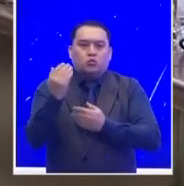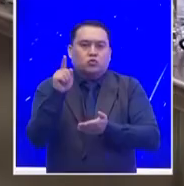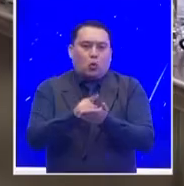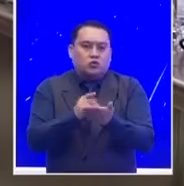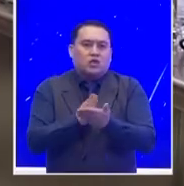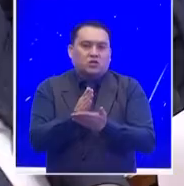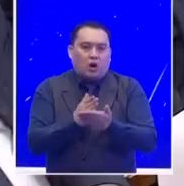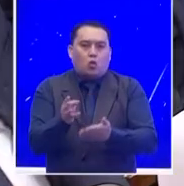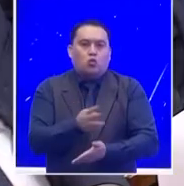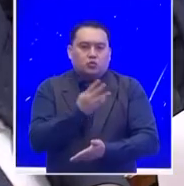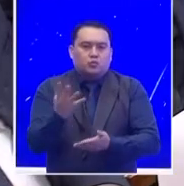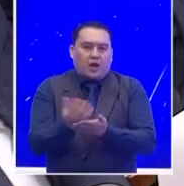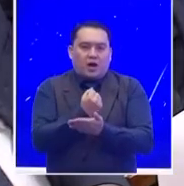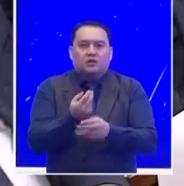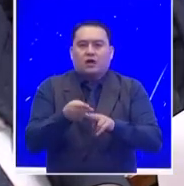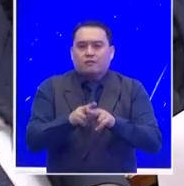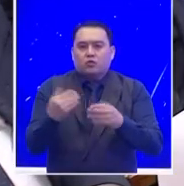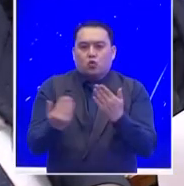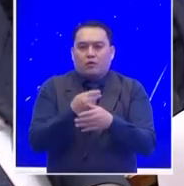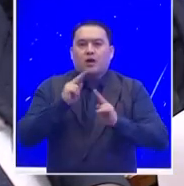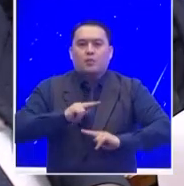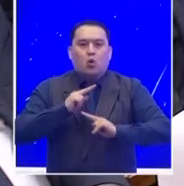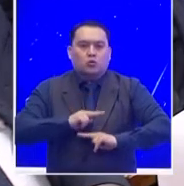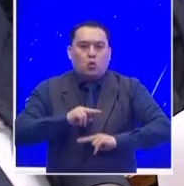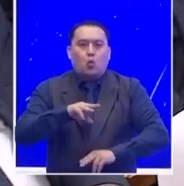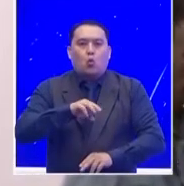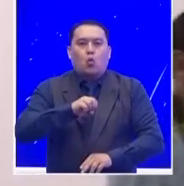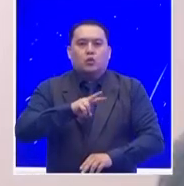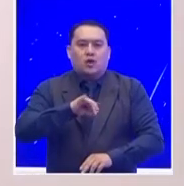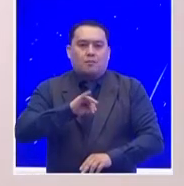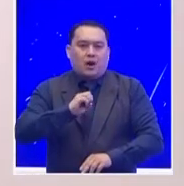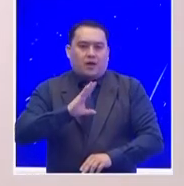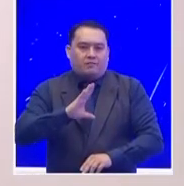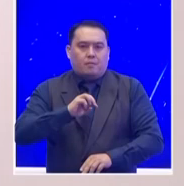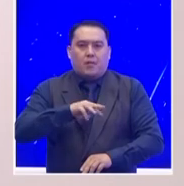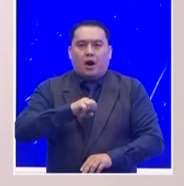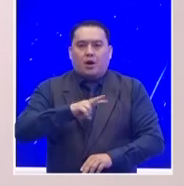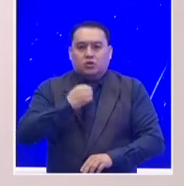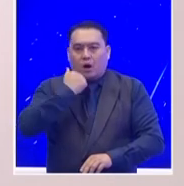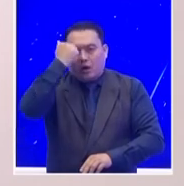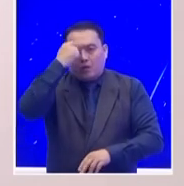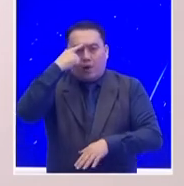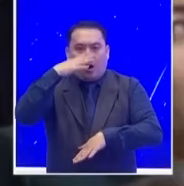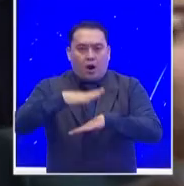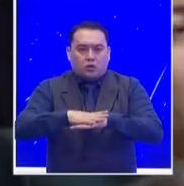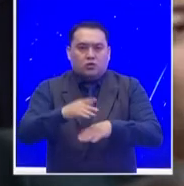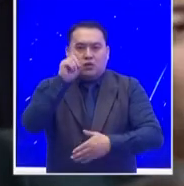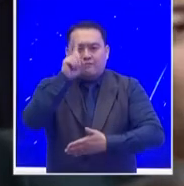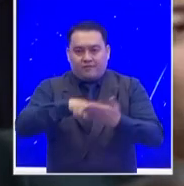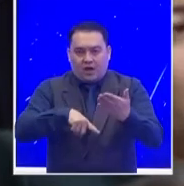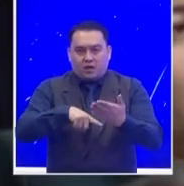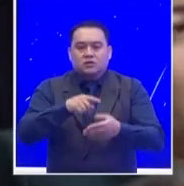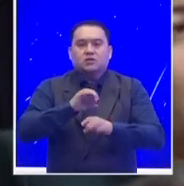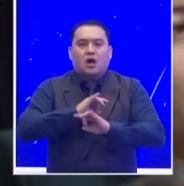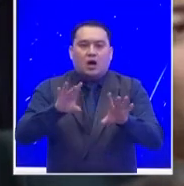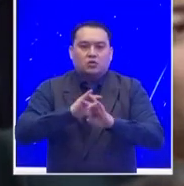должностях и пожелал успехов на новом поприще. В свою очередь, Кудебаев и Макажанов поблагодарили акима области за оказанное доверие и